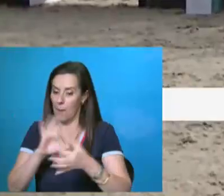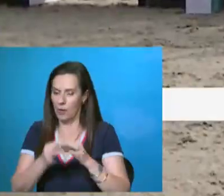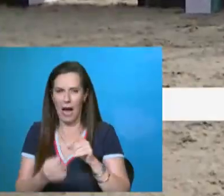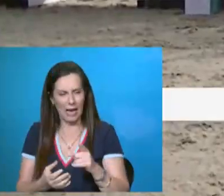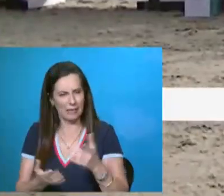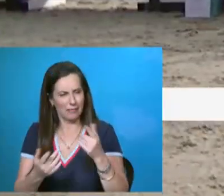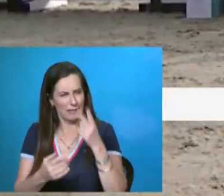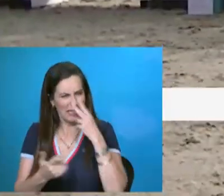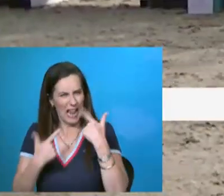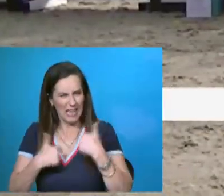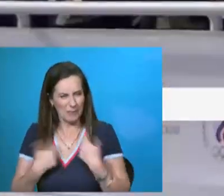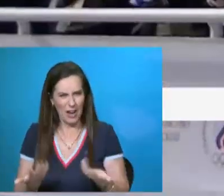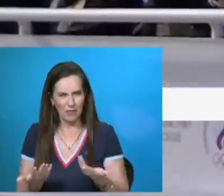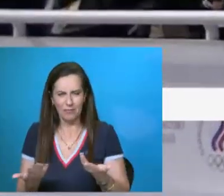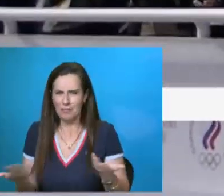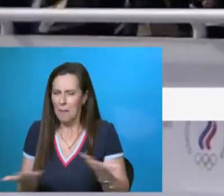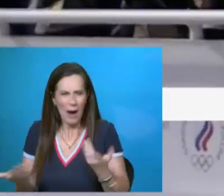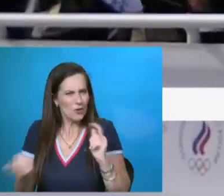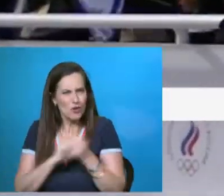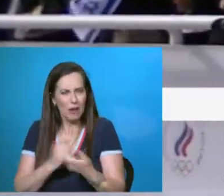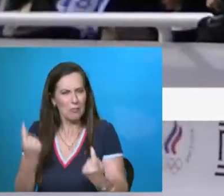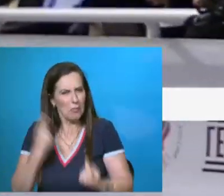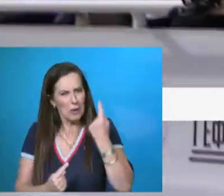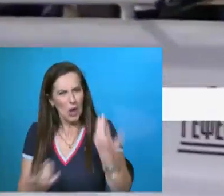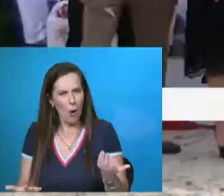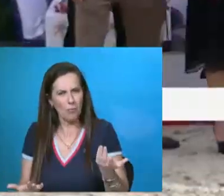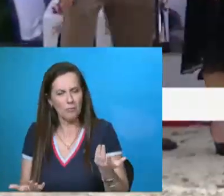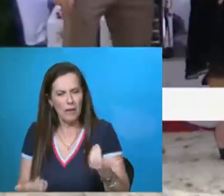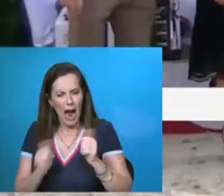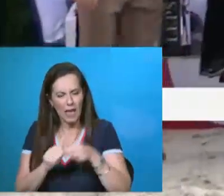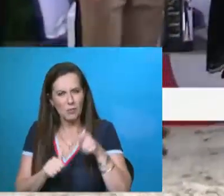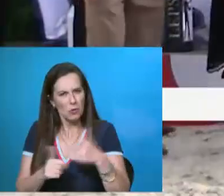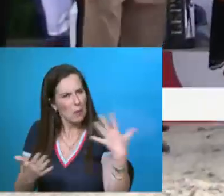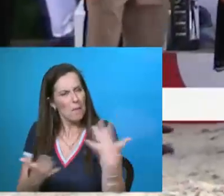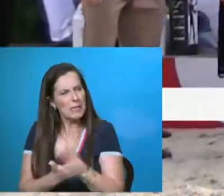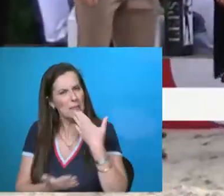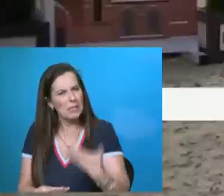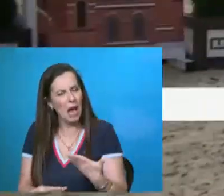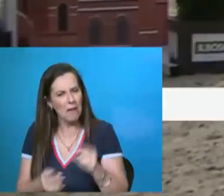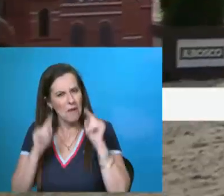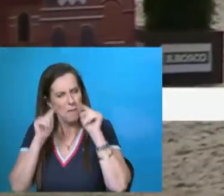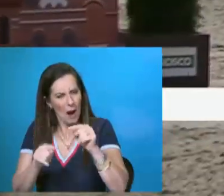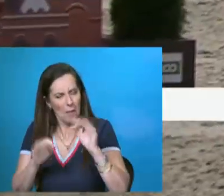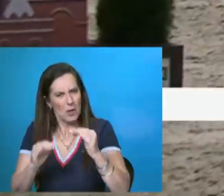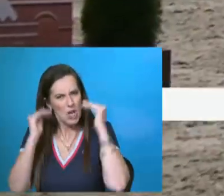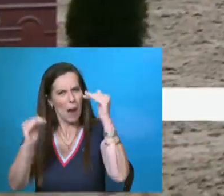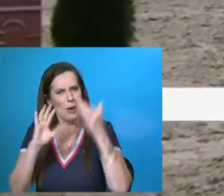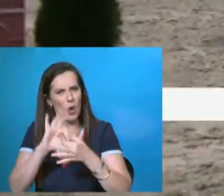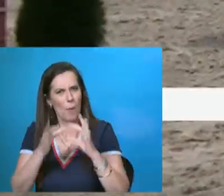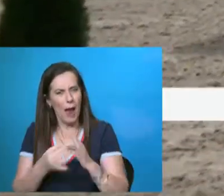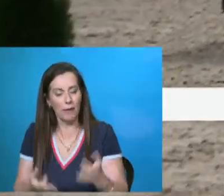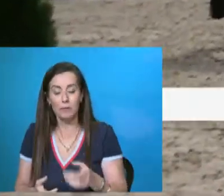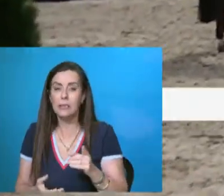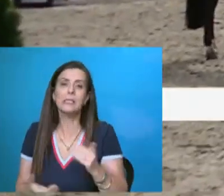לנו בעצם מה השתנה שפתאום הספורט הזה מצליח בישראל ומגיע לרמה אולימפית. זה התחברות